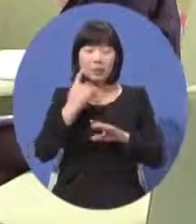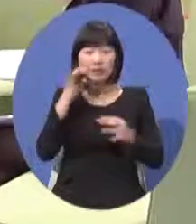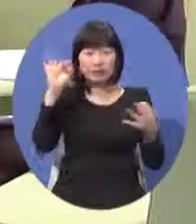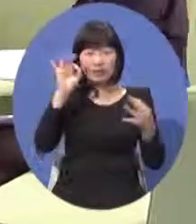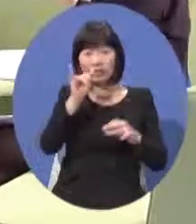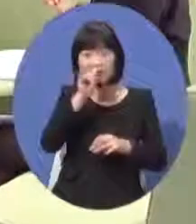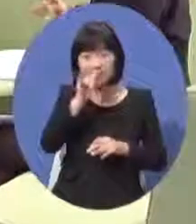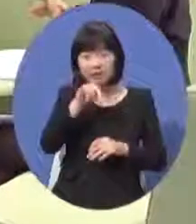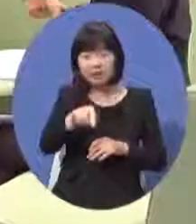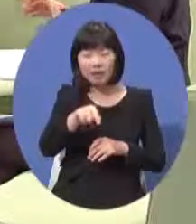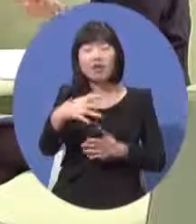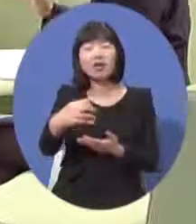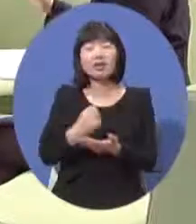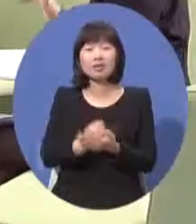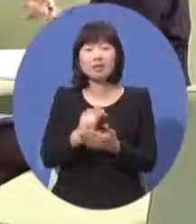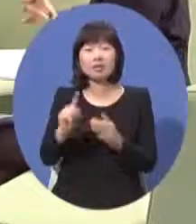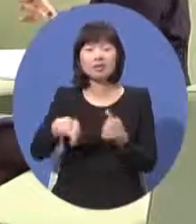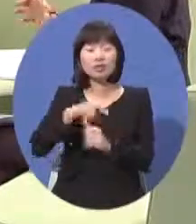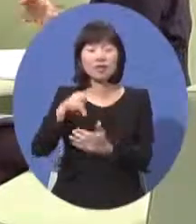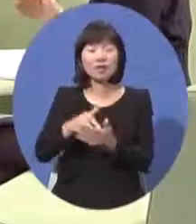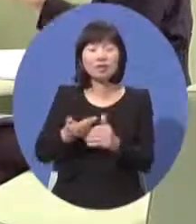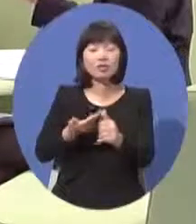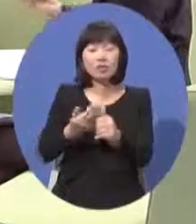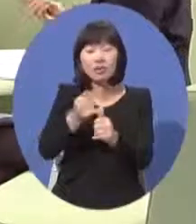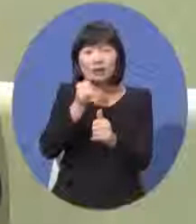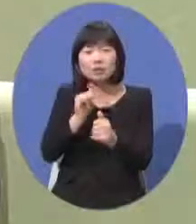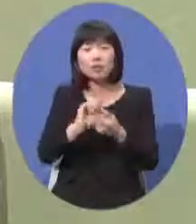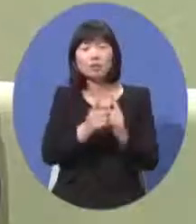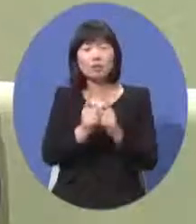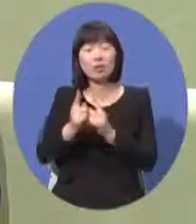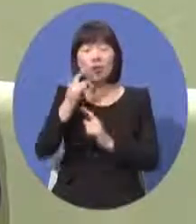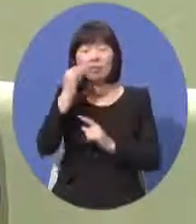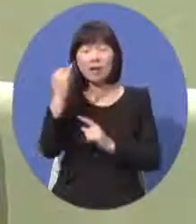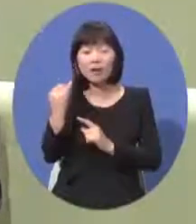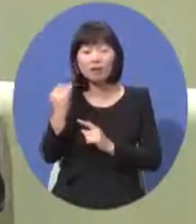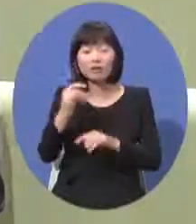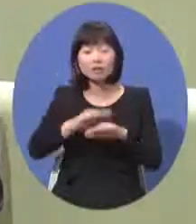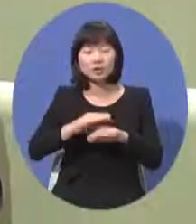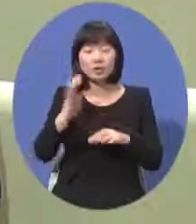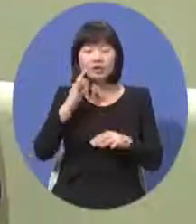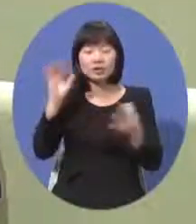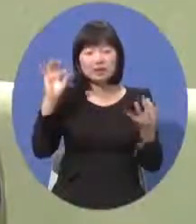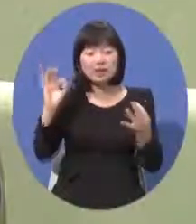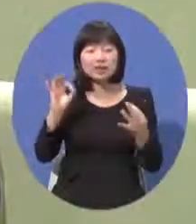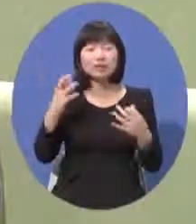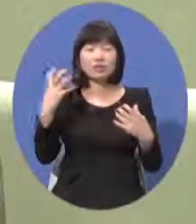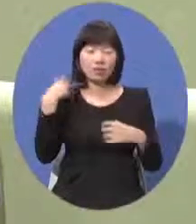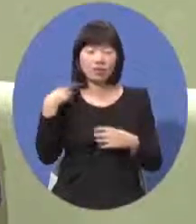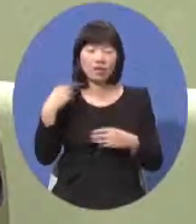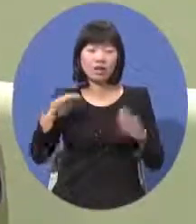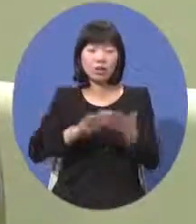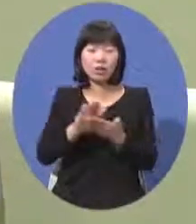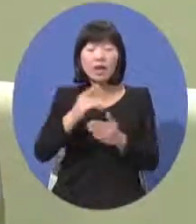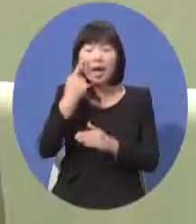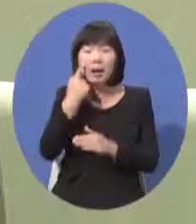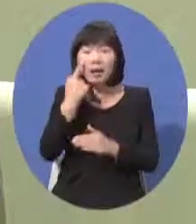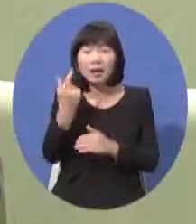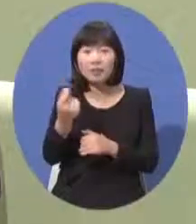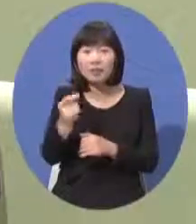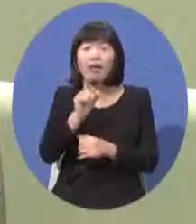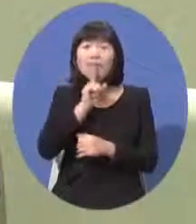있잖아요. 손인형 같은 걸로 어떤 상황을 주어지고 서로 엄마하고 손인형으로 역할 놀이를 해본다든지 이런 식으로 이게